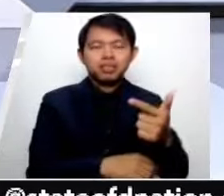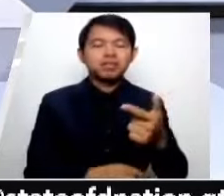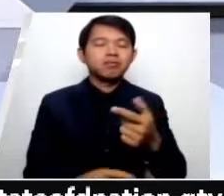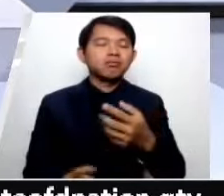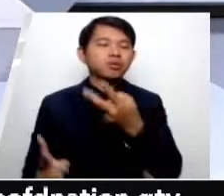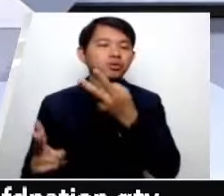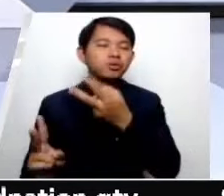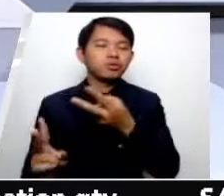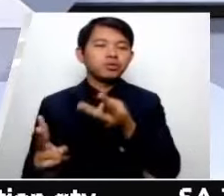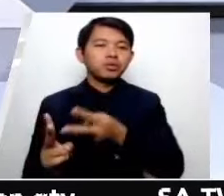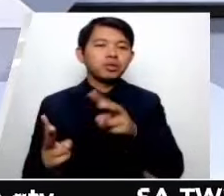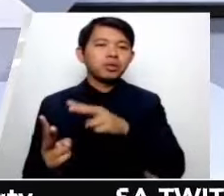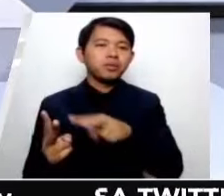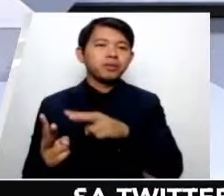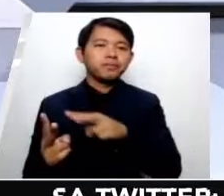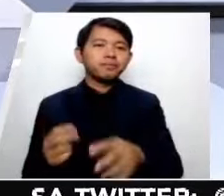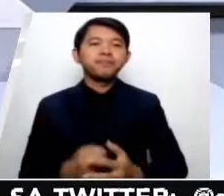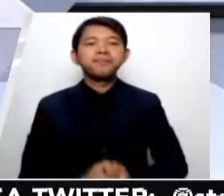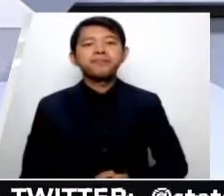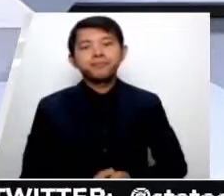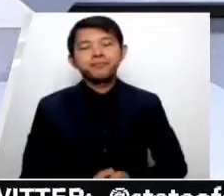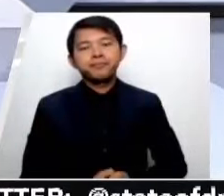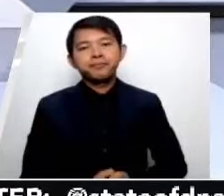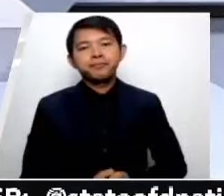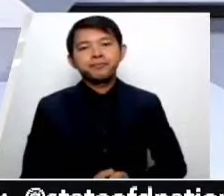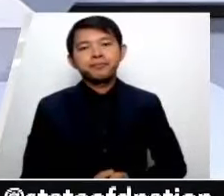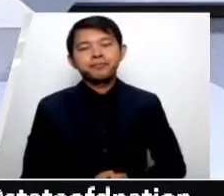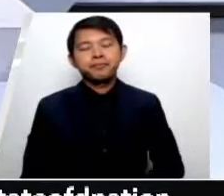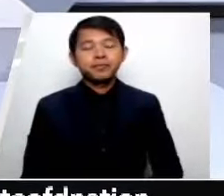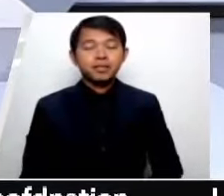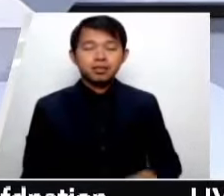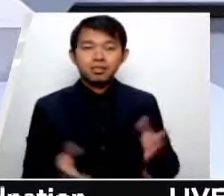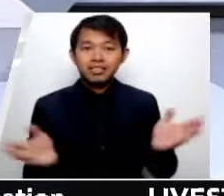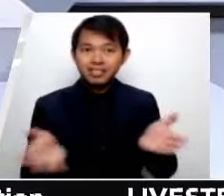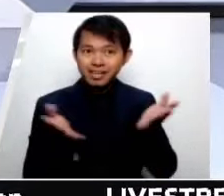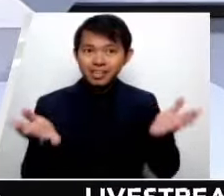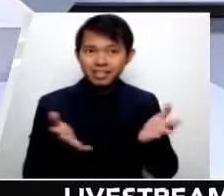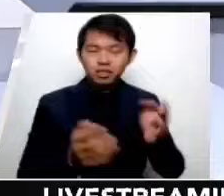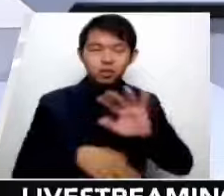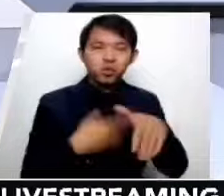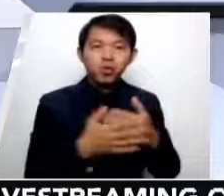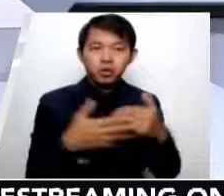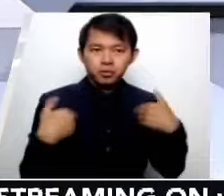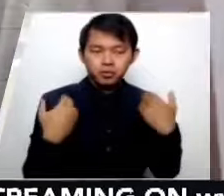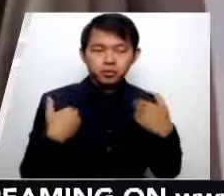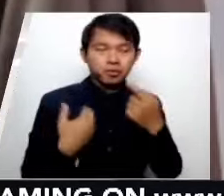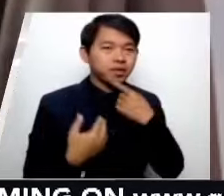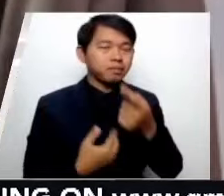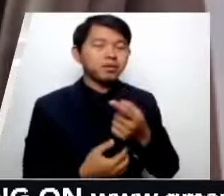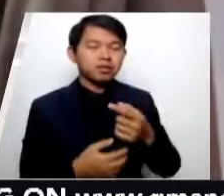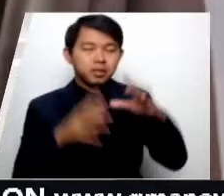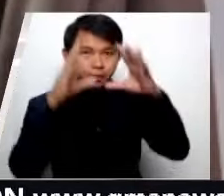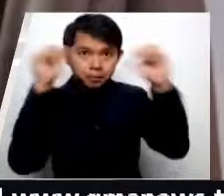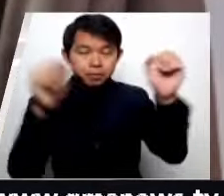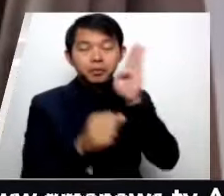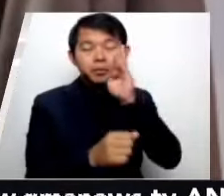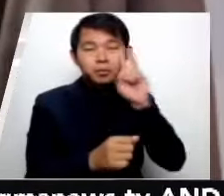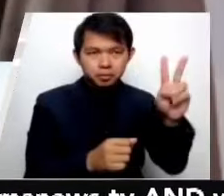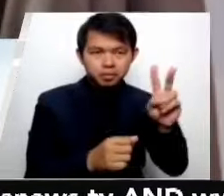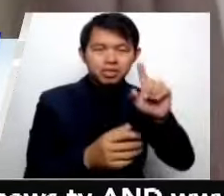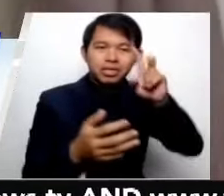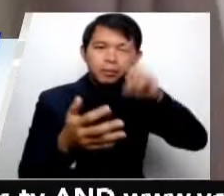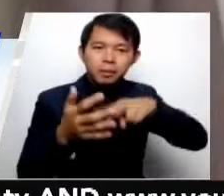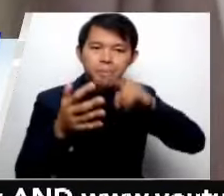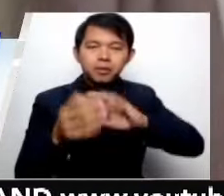Hinikayat ni Pangulong Bongbong Marcos sa mga kabataan na basahin ang lahat tungkol sa kasaysayan. Sinabi niya yan sa kanyang vlog na